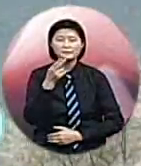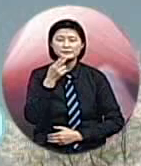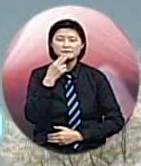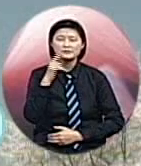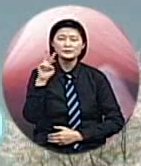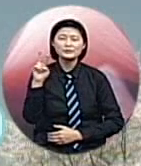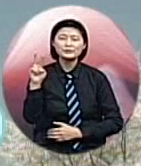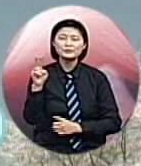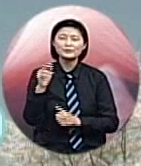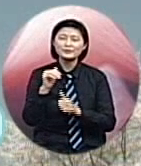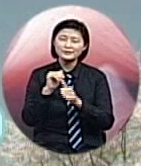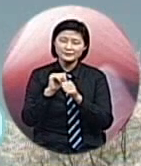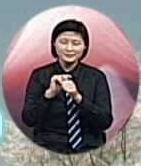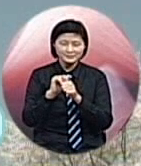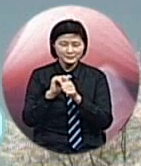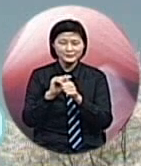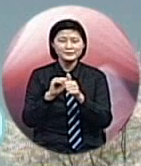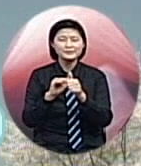말없이